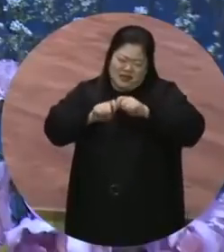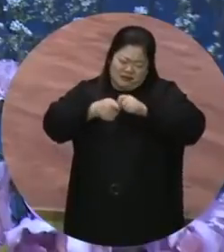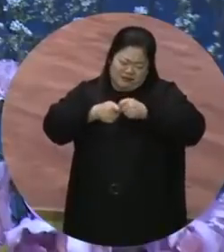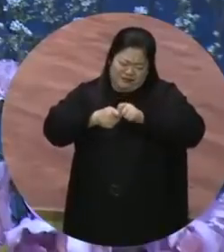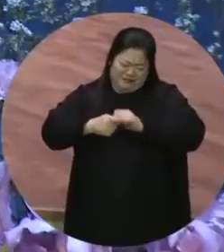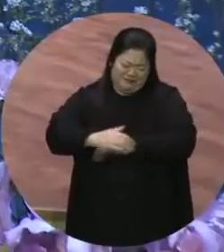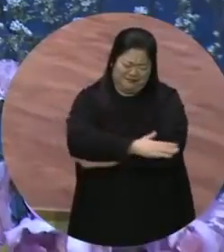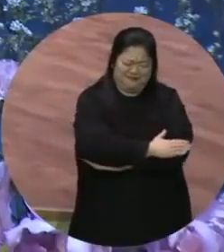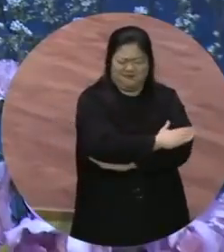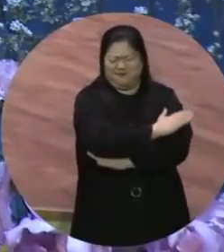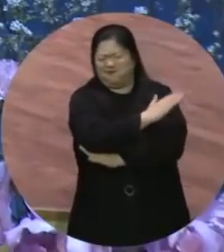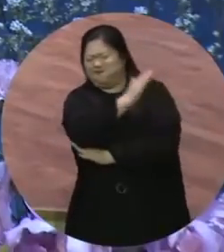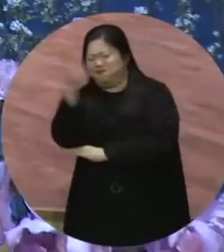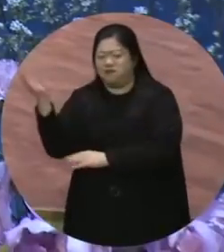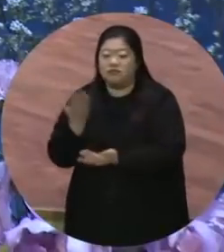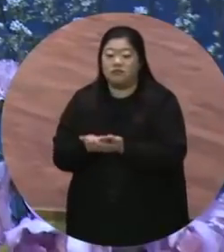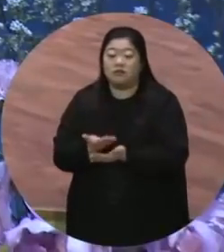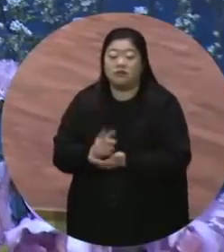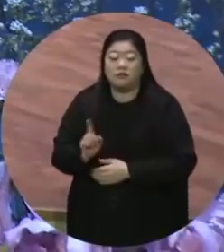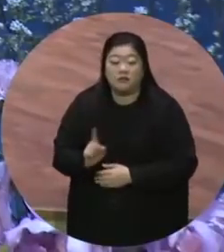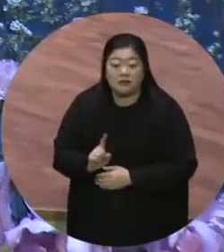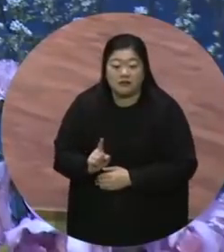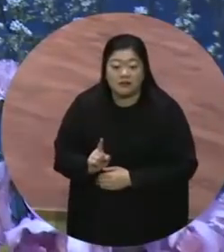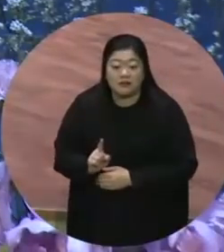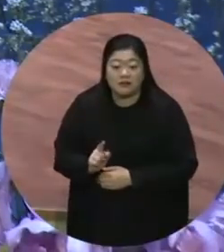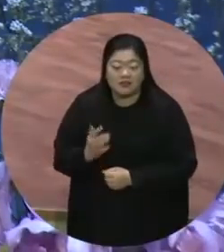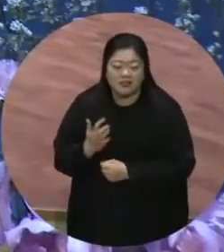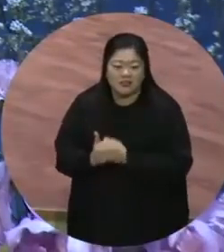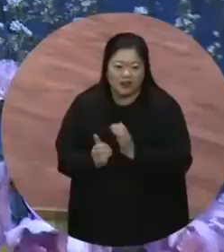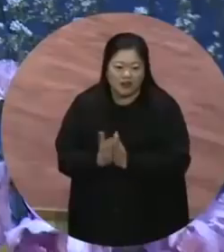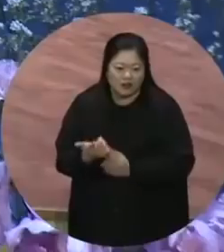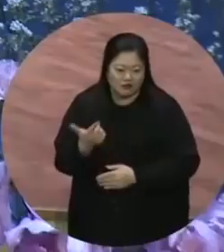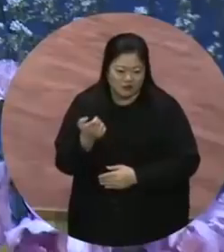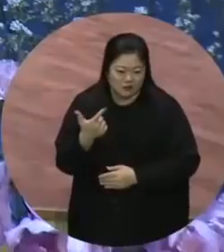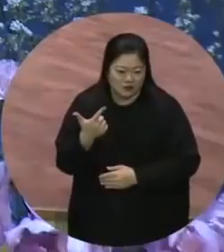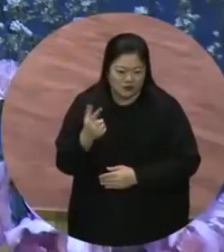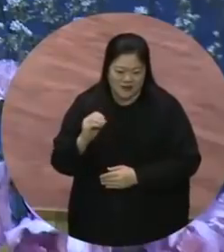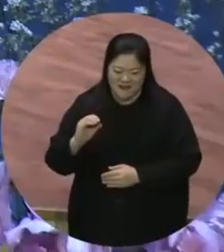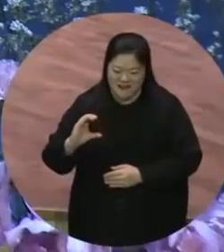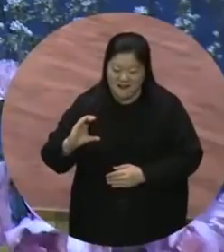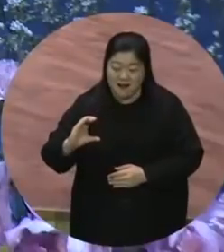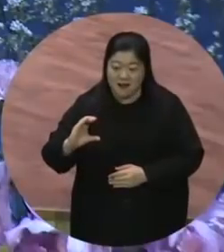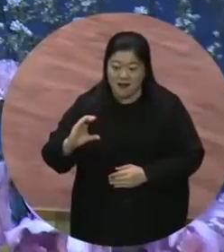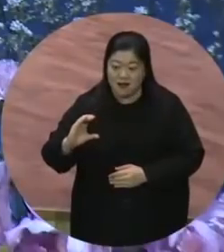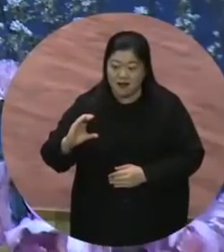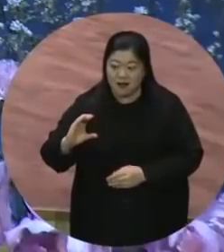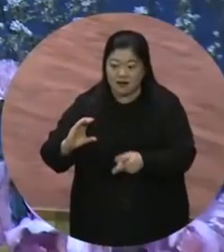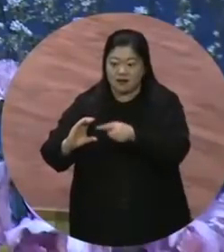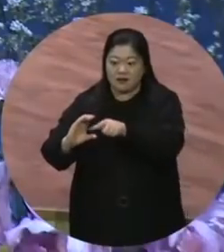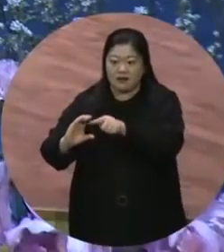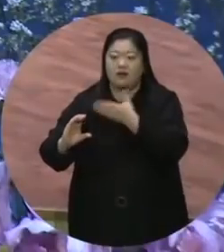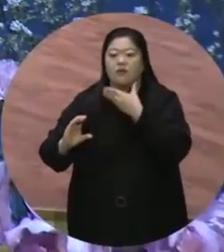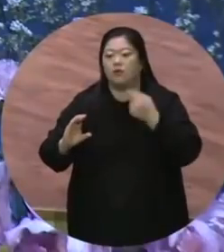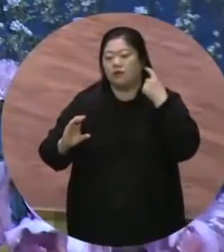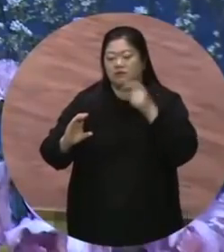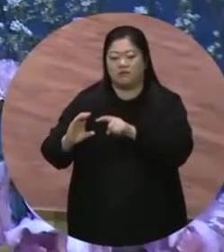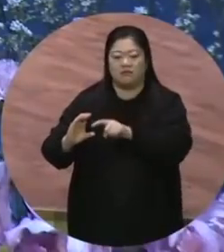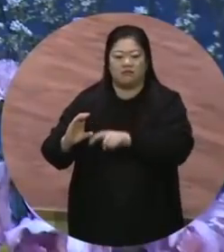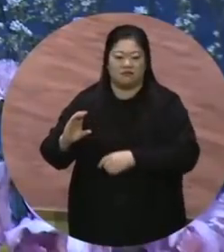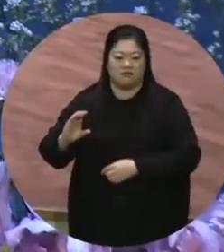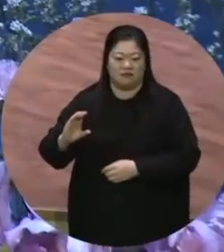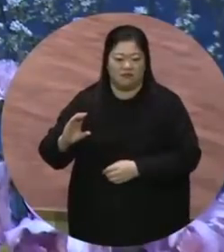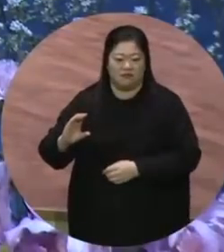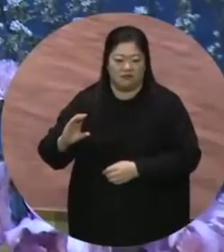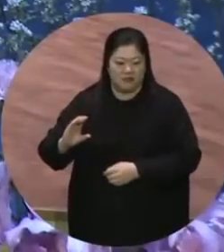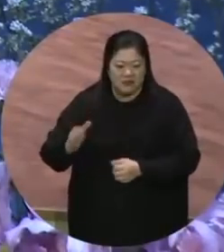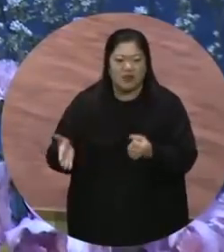성경 66권 전체가 예수 그리스도를 말하고 있기 때문에 그렇습니다. 그래서 끊임없이